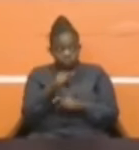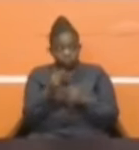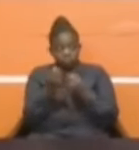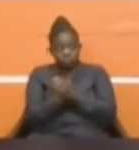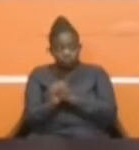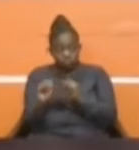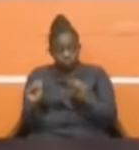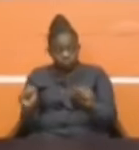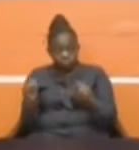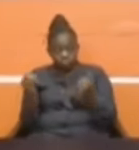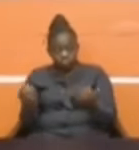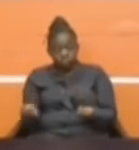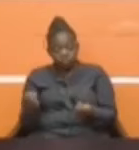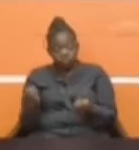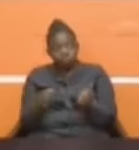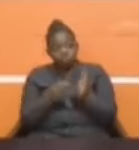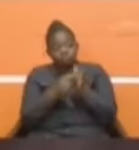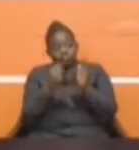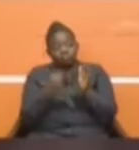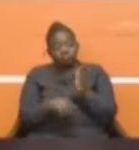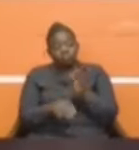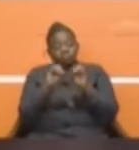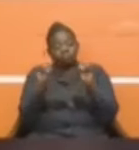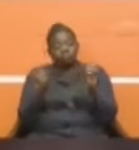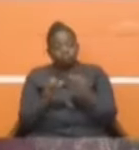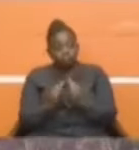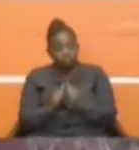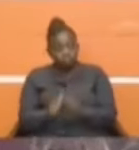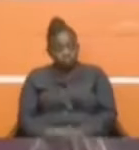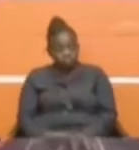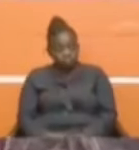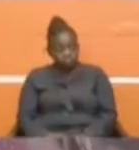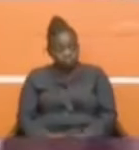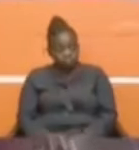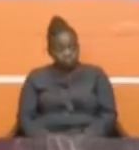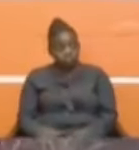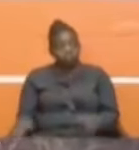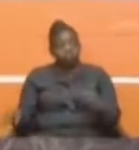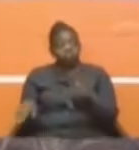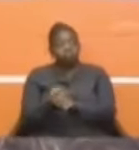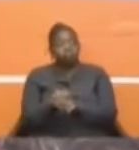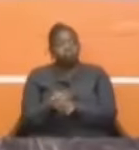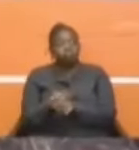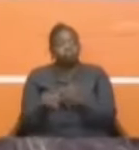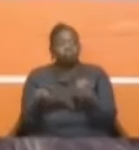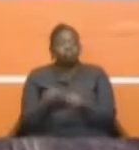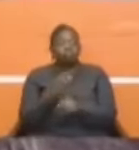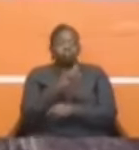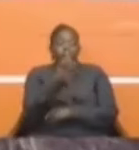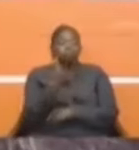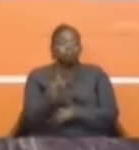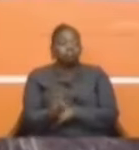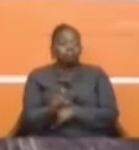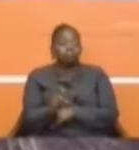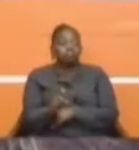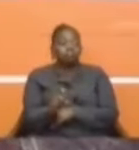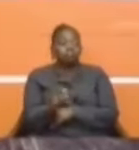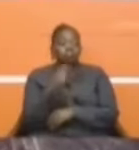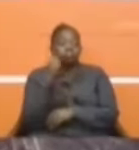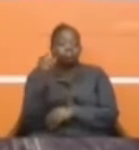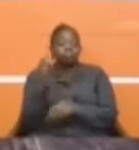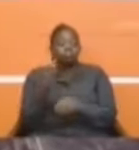mukomera nga batuze kulaga mukatali konfoofo mugoba natuka n'okubuuza nti nno